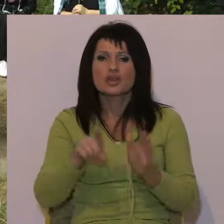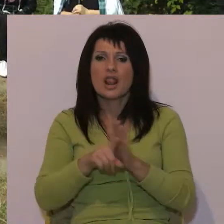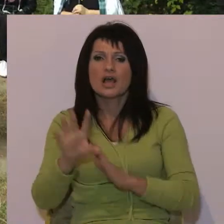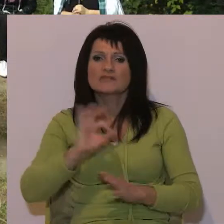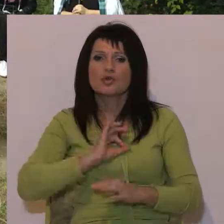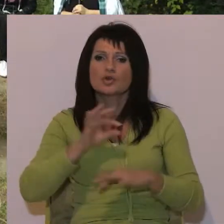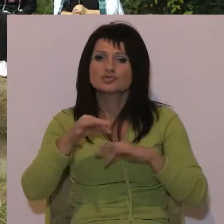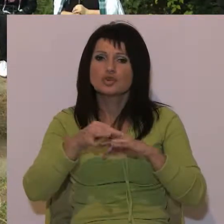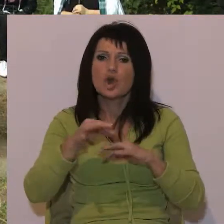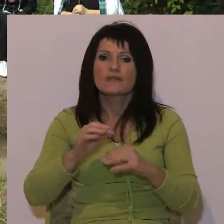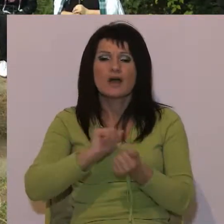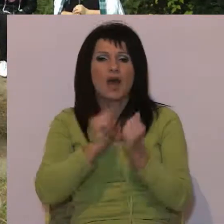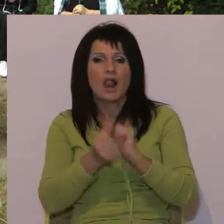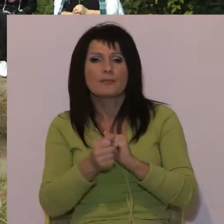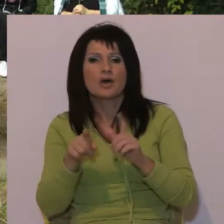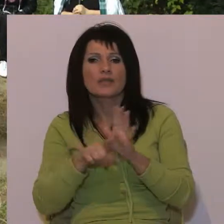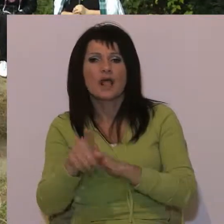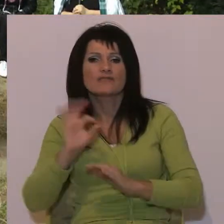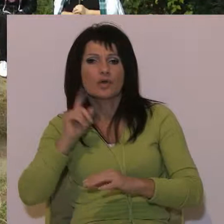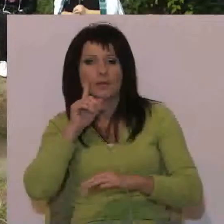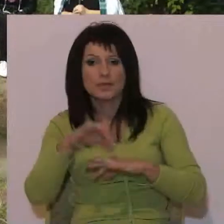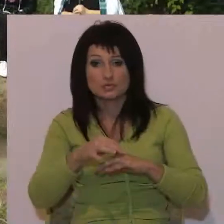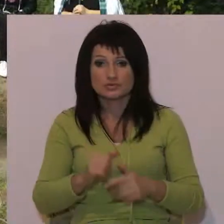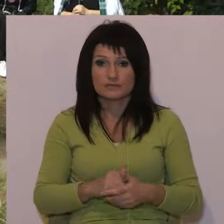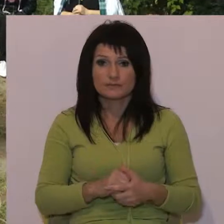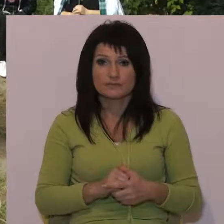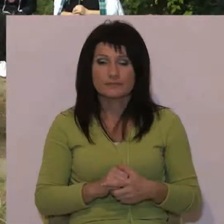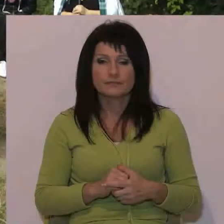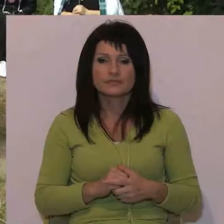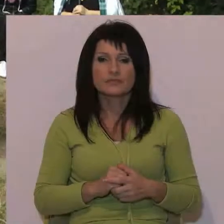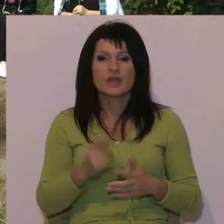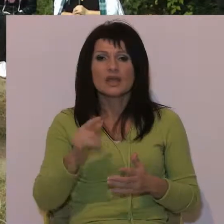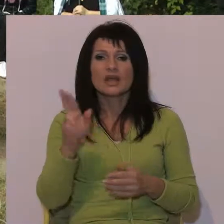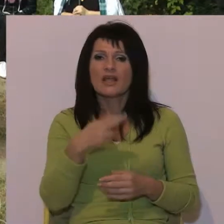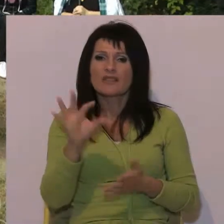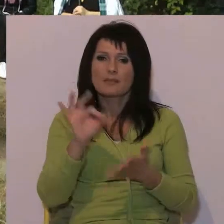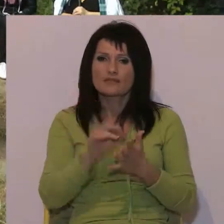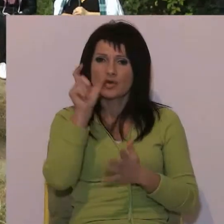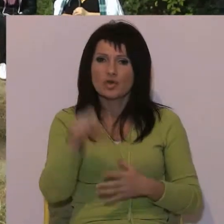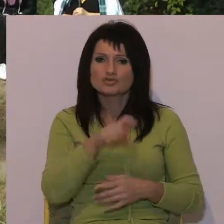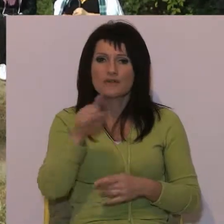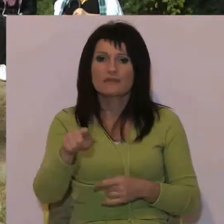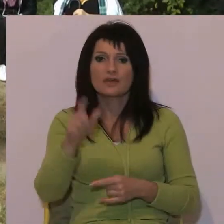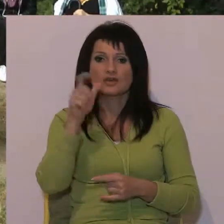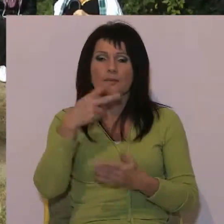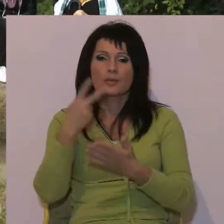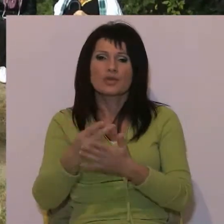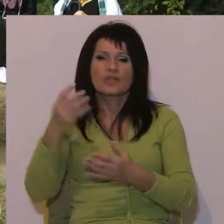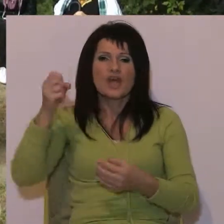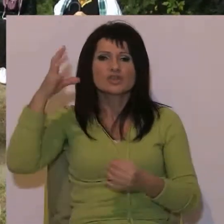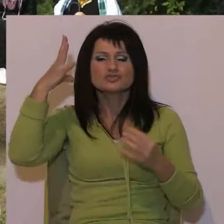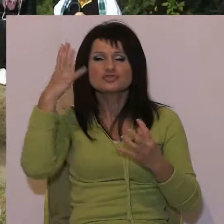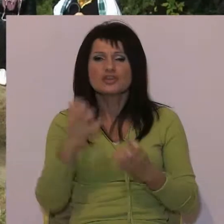żony albo dla swojego męża. I gdy pewnego dnia krzyż ten położy się cieniem na